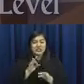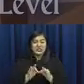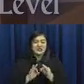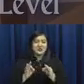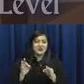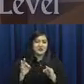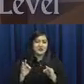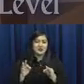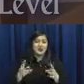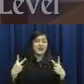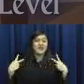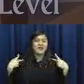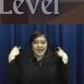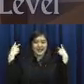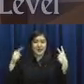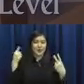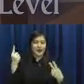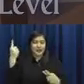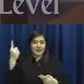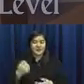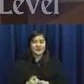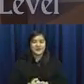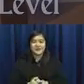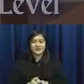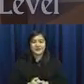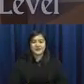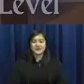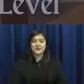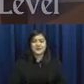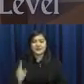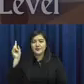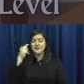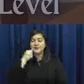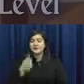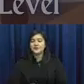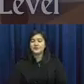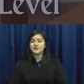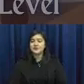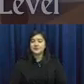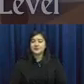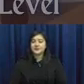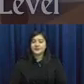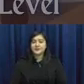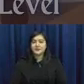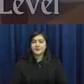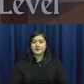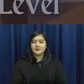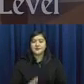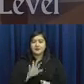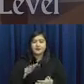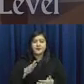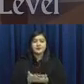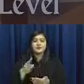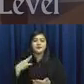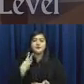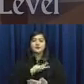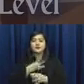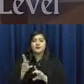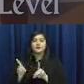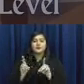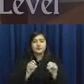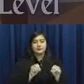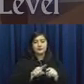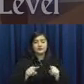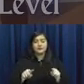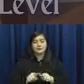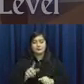Yeah, that's right. Tag? Amen, brother. Thank you, Sir Jow. Sabi nga, lahat ng ating ginagawa bilang tatay